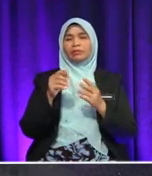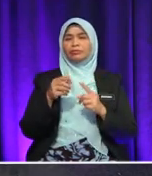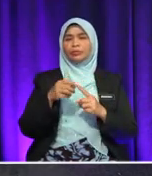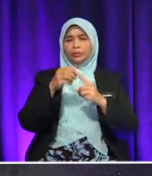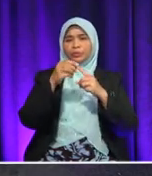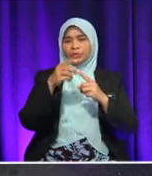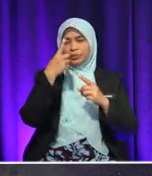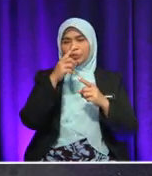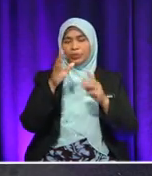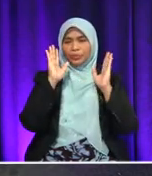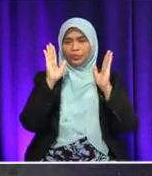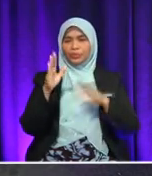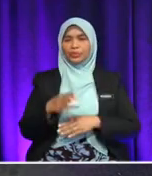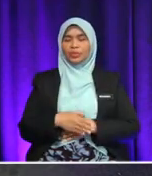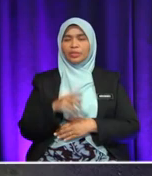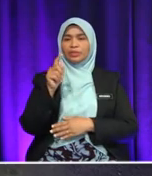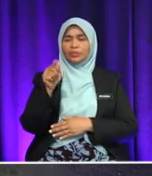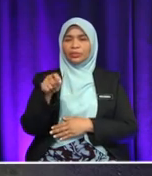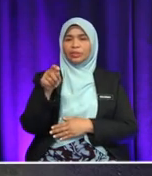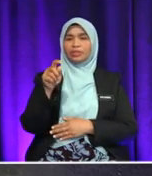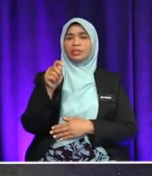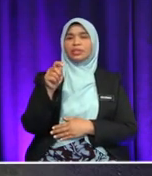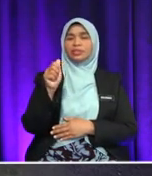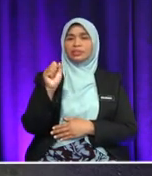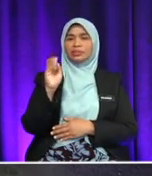untuk salat Sunnah Tasbih